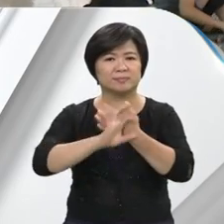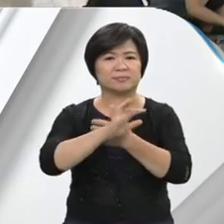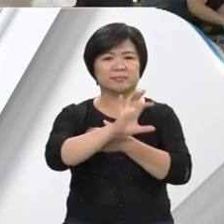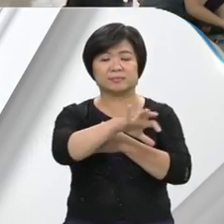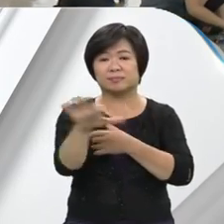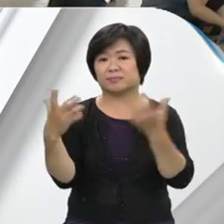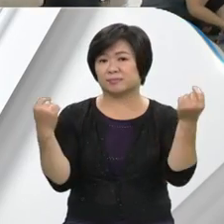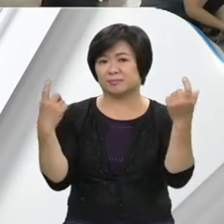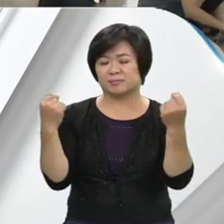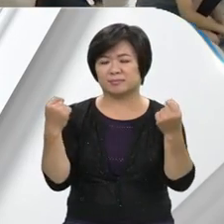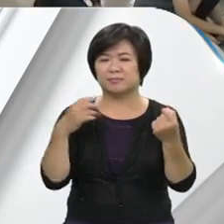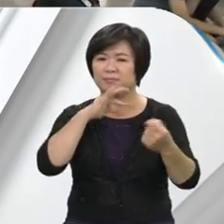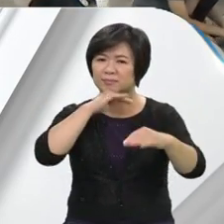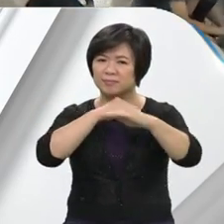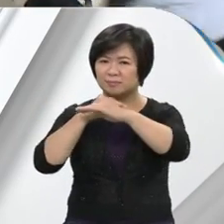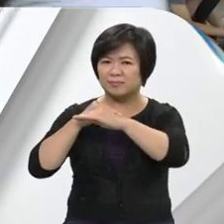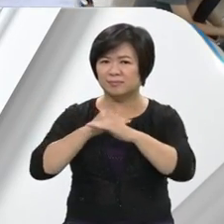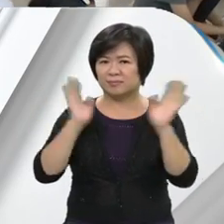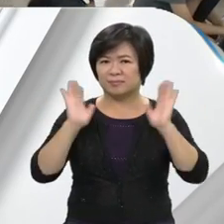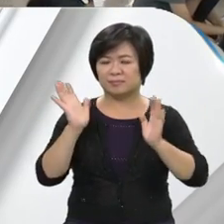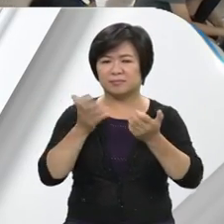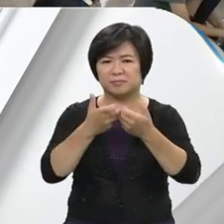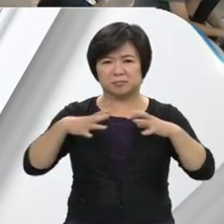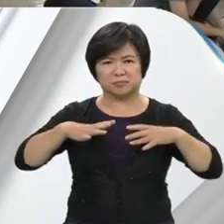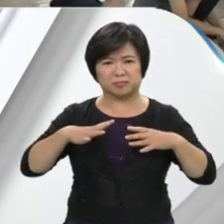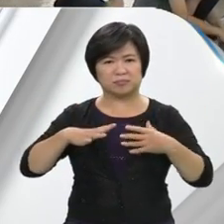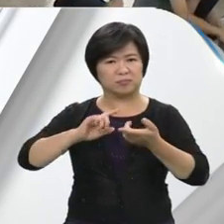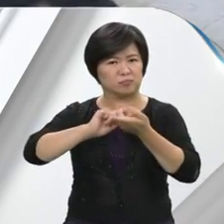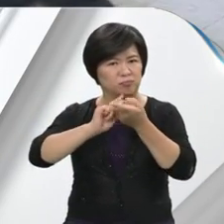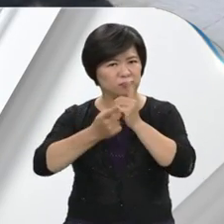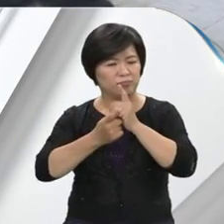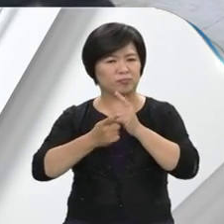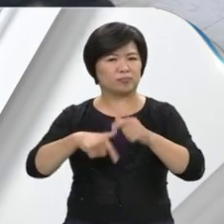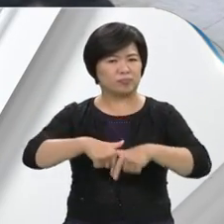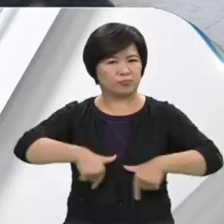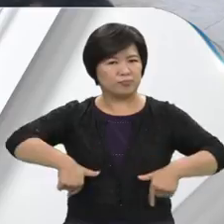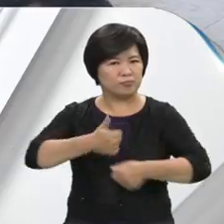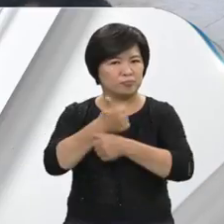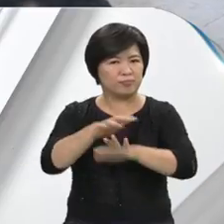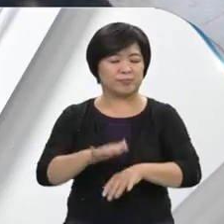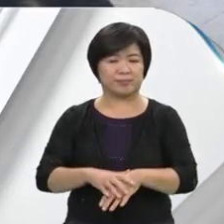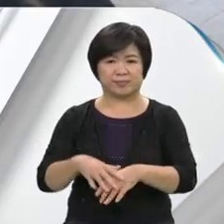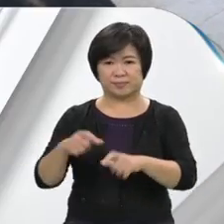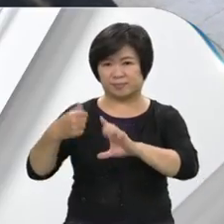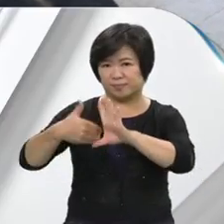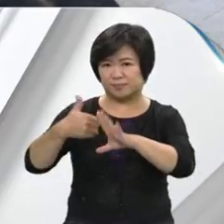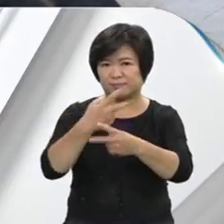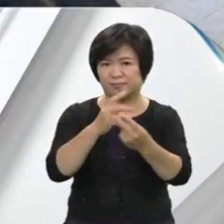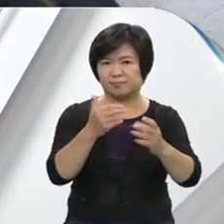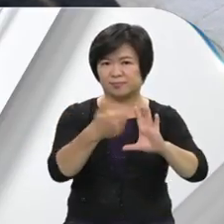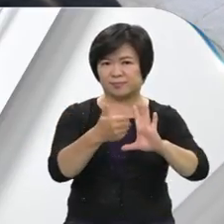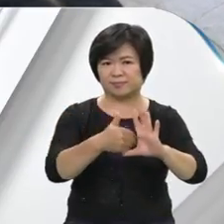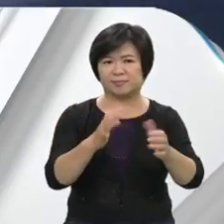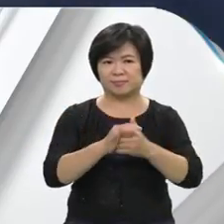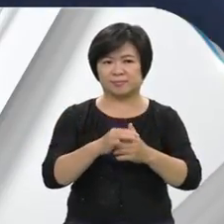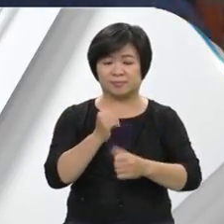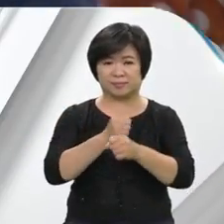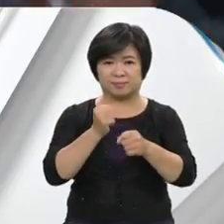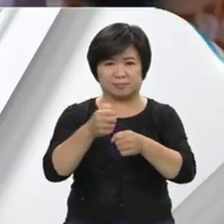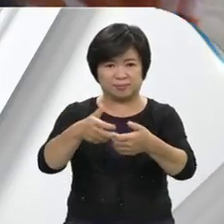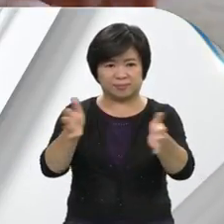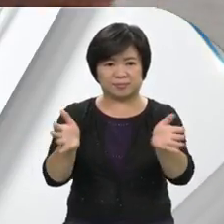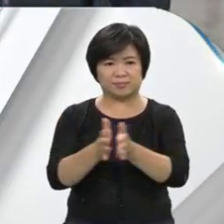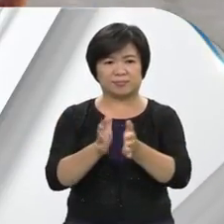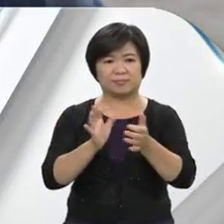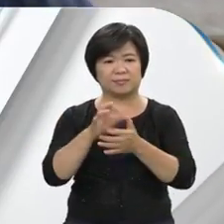样都在这个年龄的孩子，然后大家去分享大家变勇敢的经验。 公共电视客家电视台也就制作团队每每同